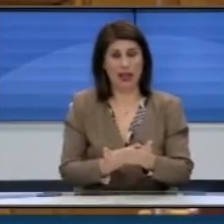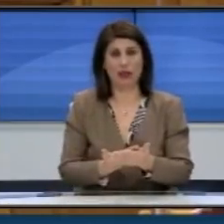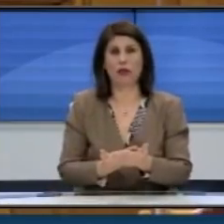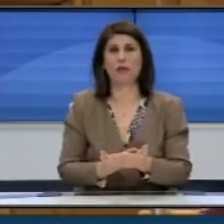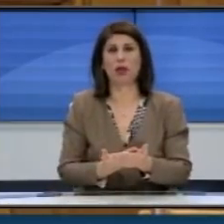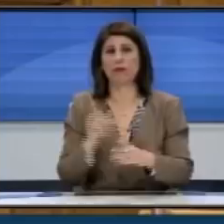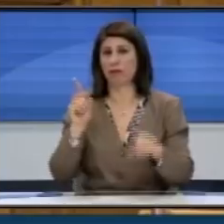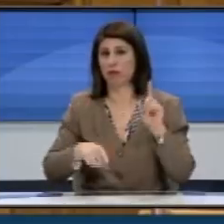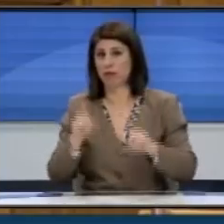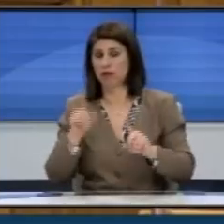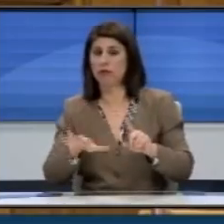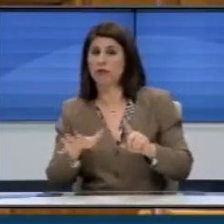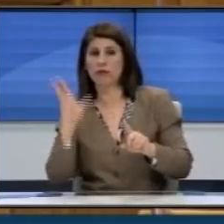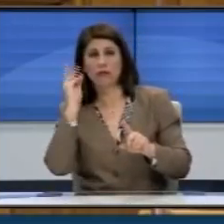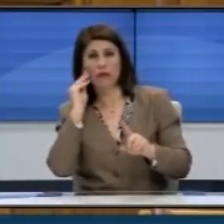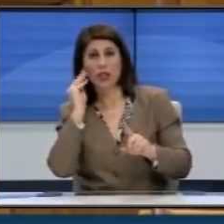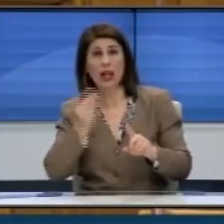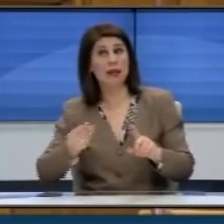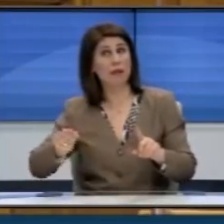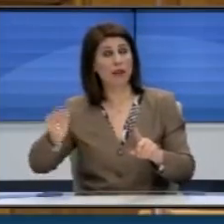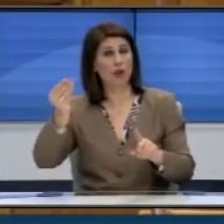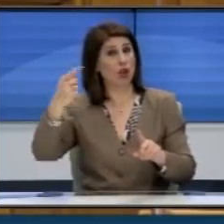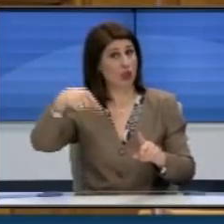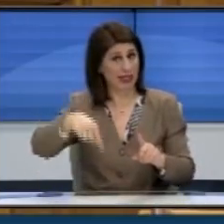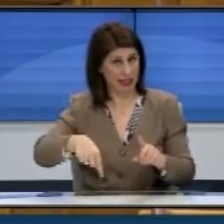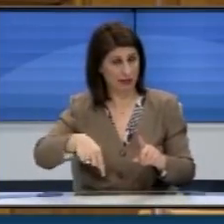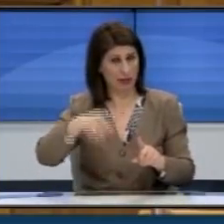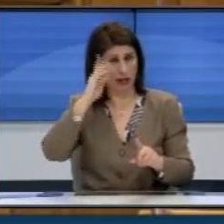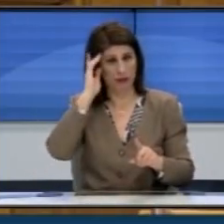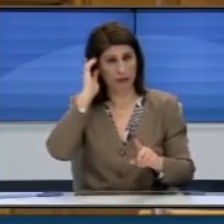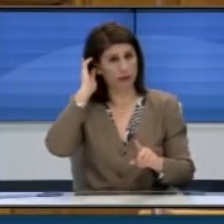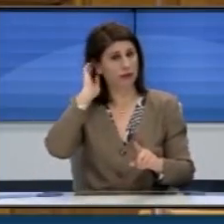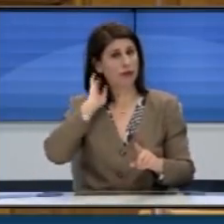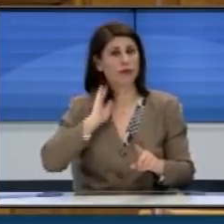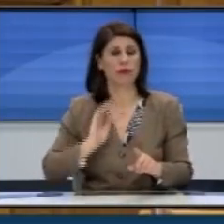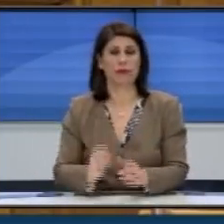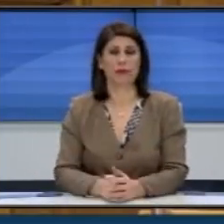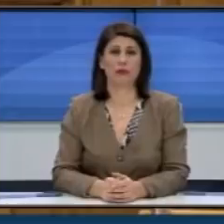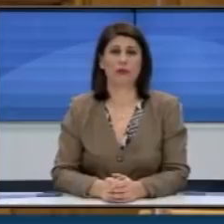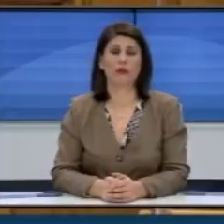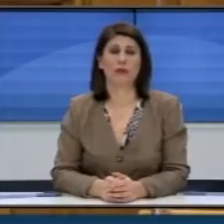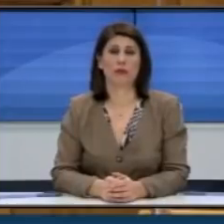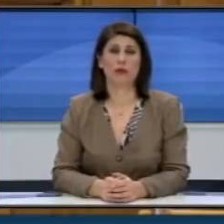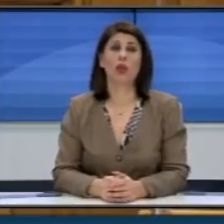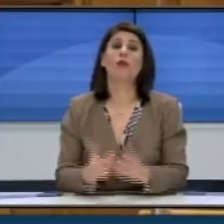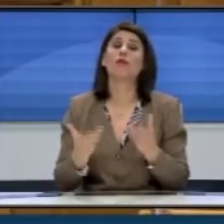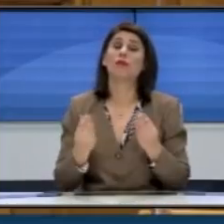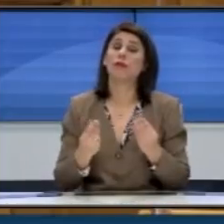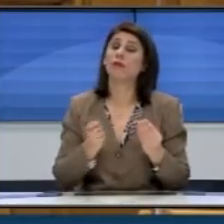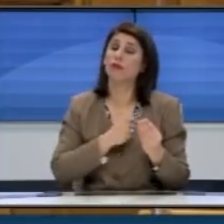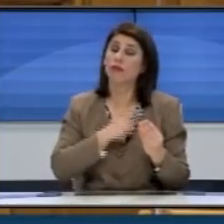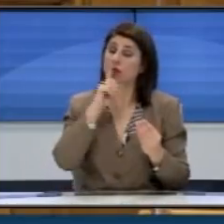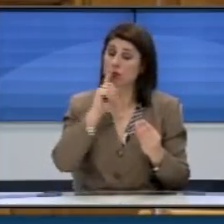επίταξη σε ορισμένους μπορεί να ακουγόταν υπερβολικό. Σήμερα πολλοί είναι αυτοί που το θεωρούν